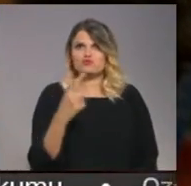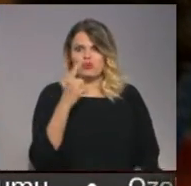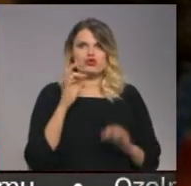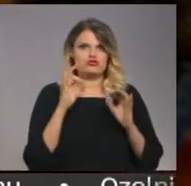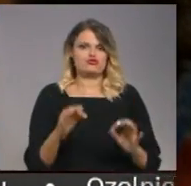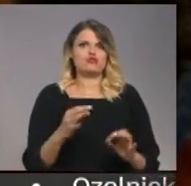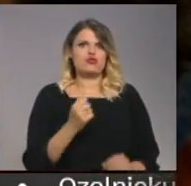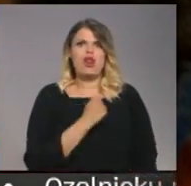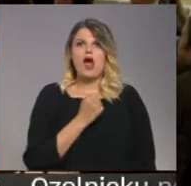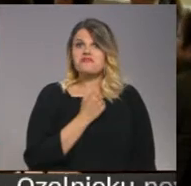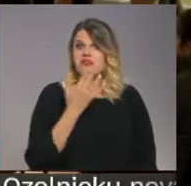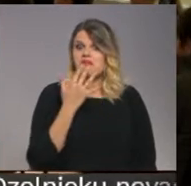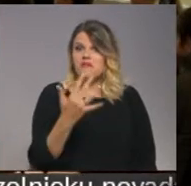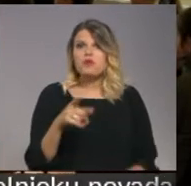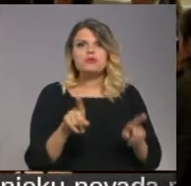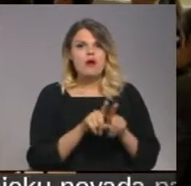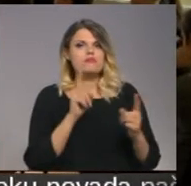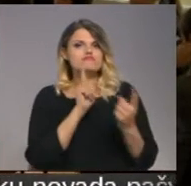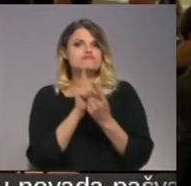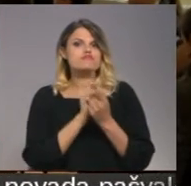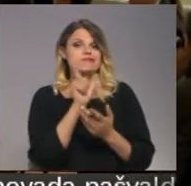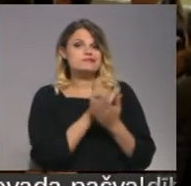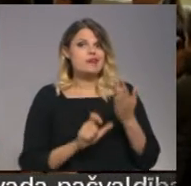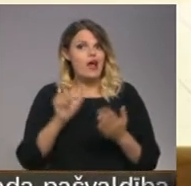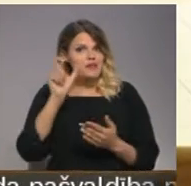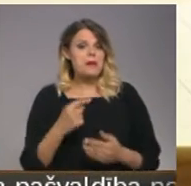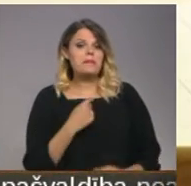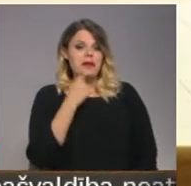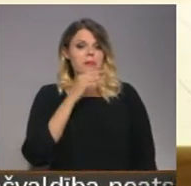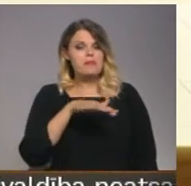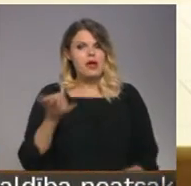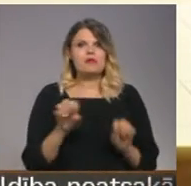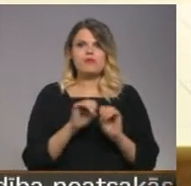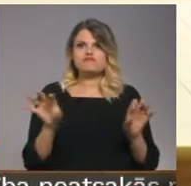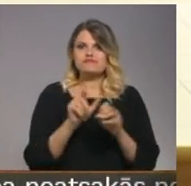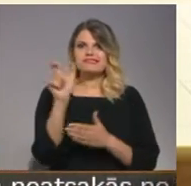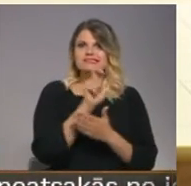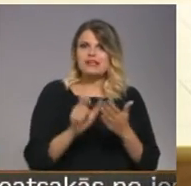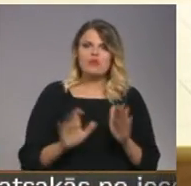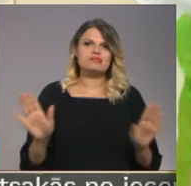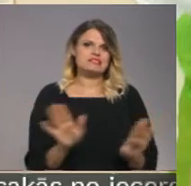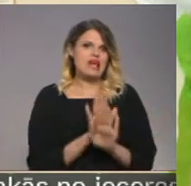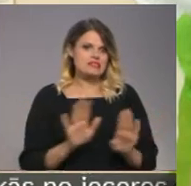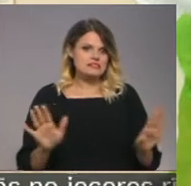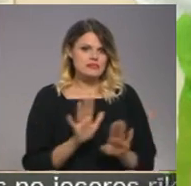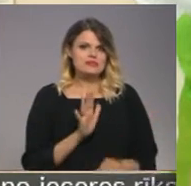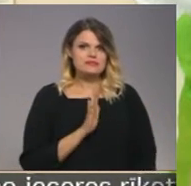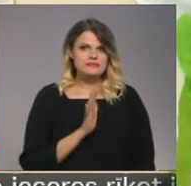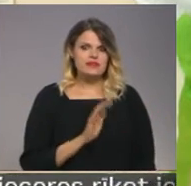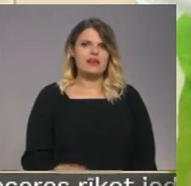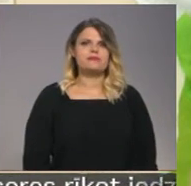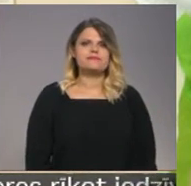tieši latgaliešu valodā. Un arī tiekoties ar dzejnieci, pirmklasnieki deklamēja dzejoļus un dziedāja dziesmas.